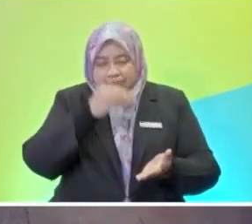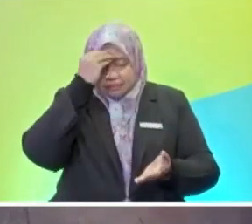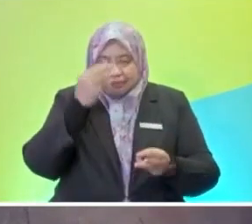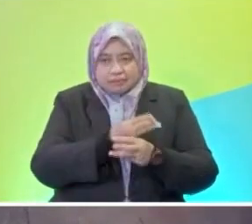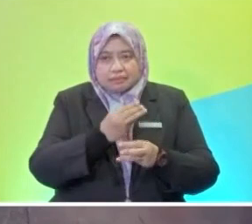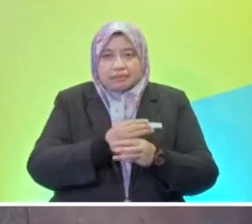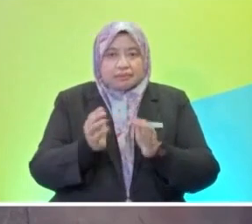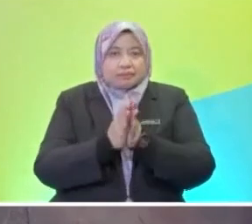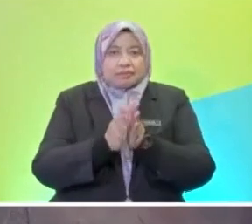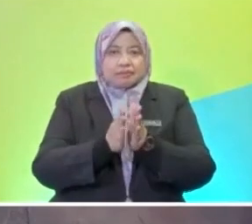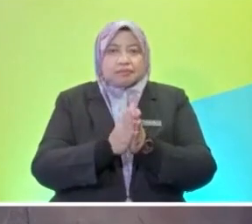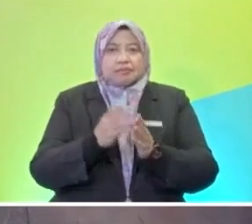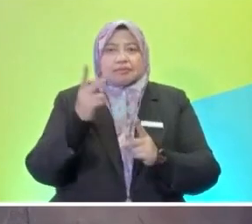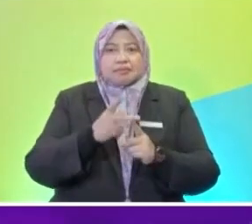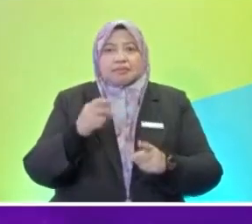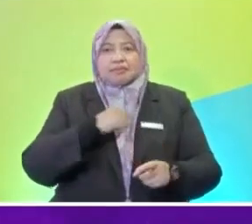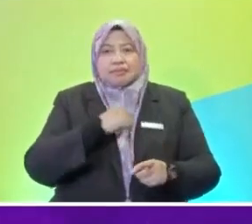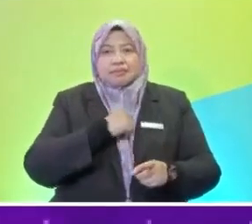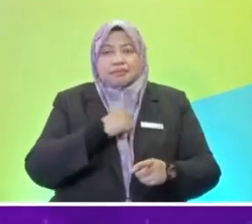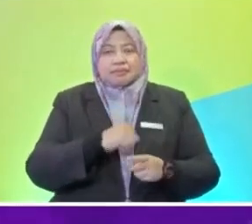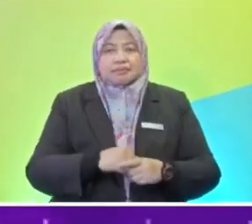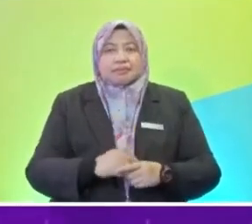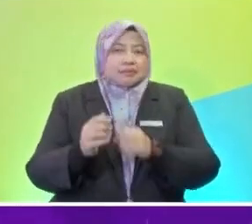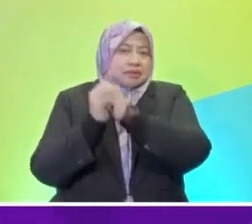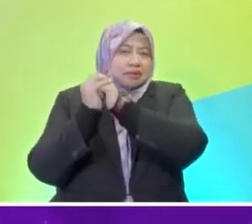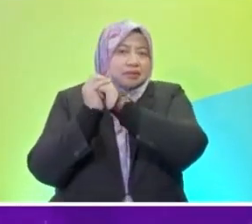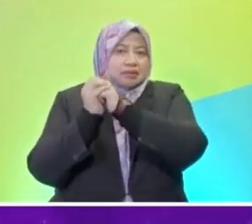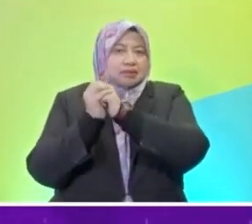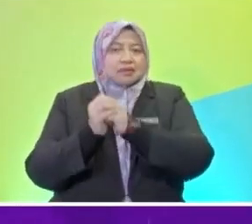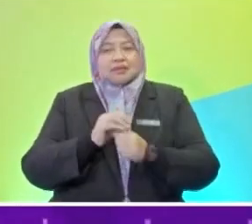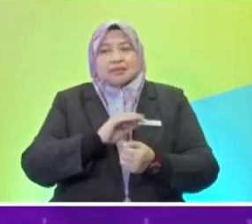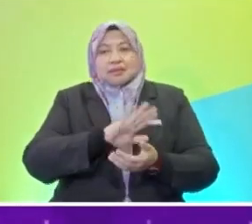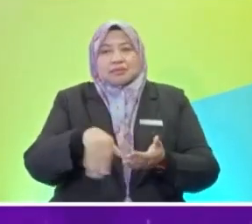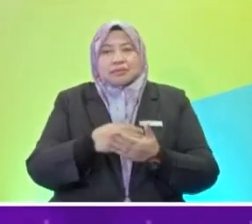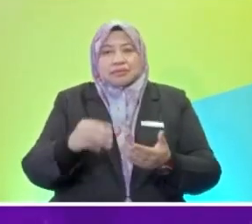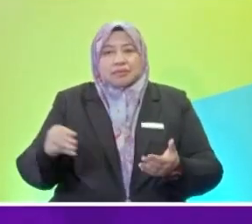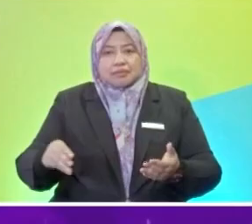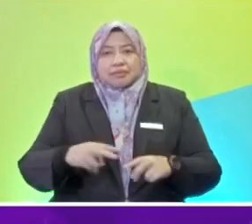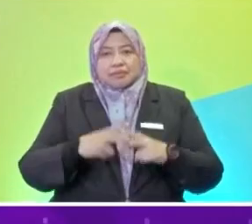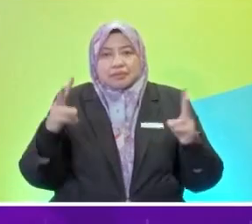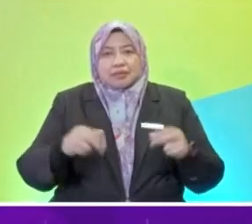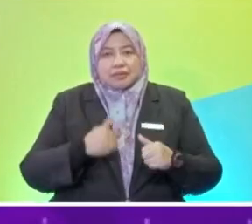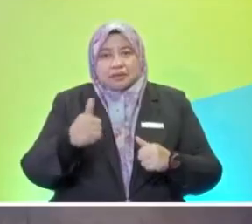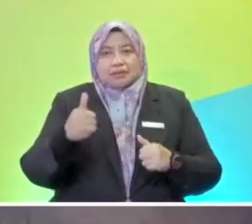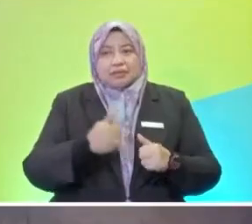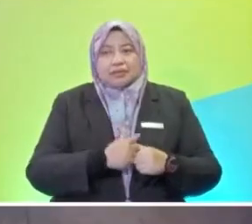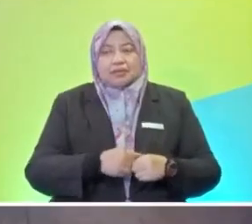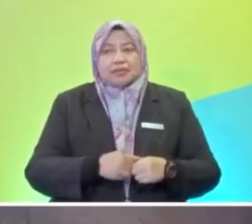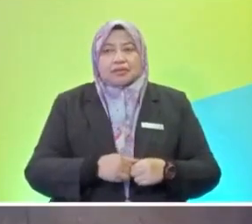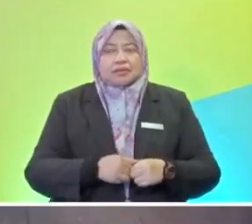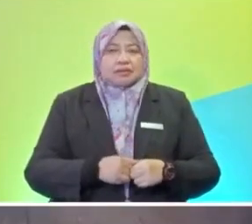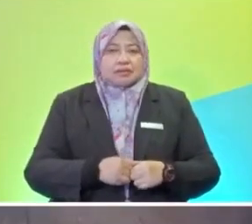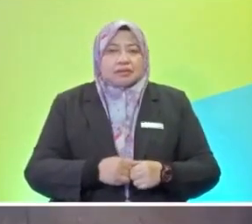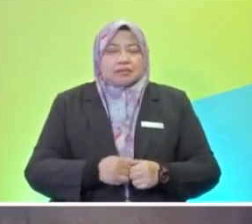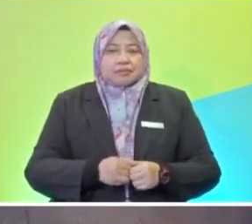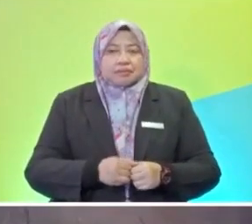Anda tanya semuanya anda semua pemain hebat Oke jagung sedikit rumusan nah